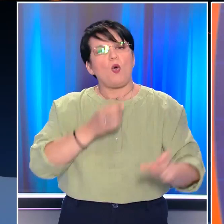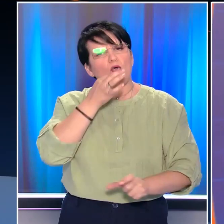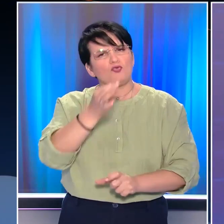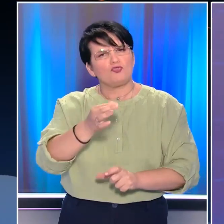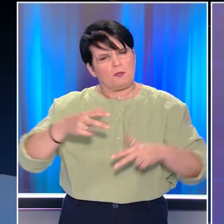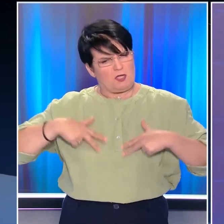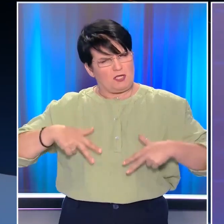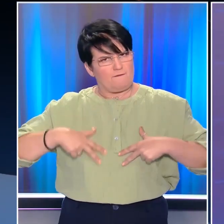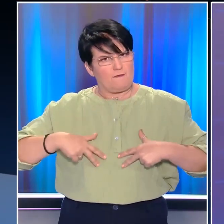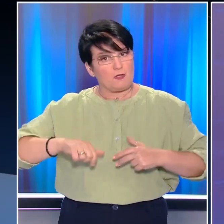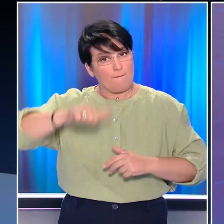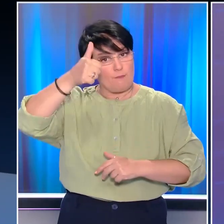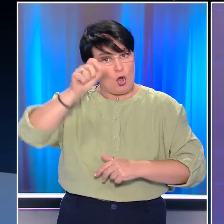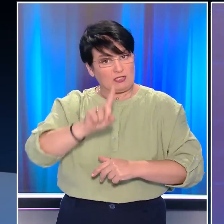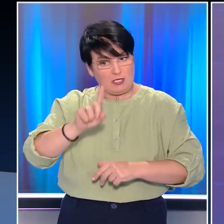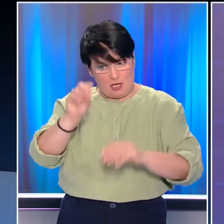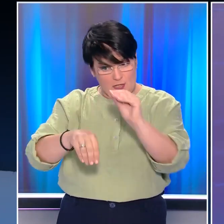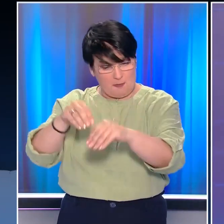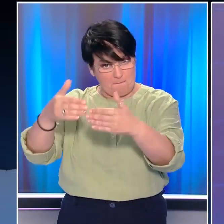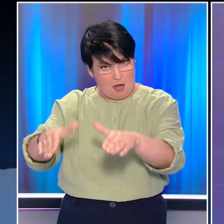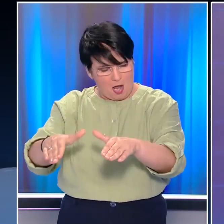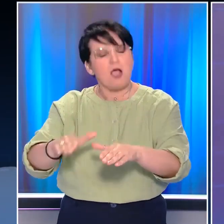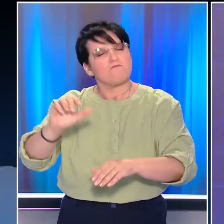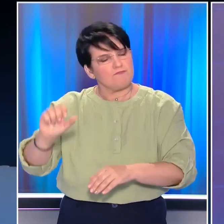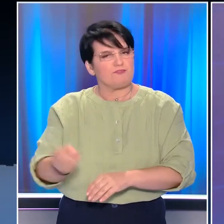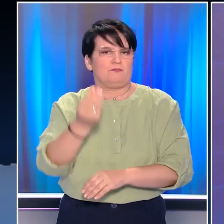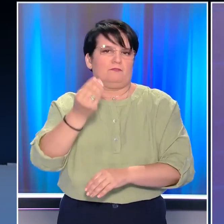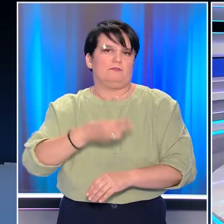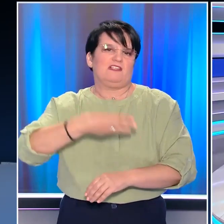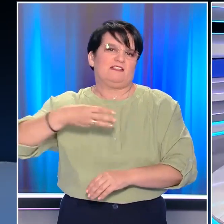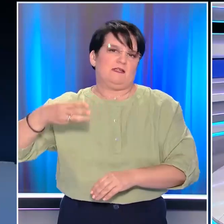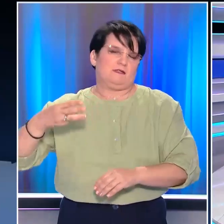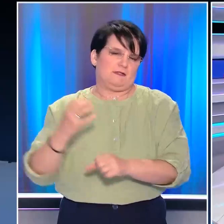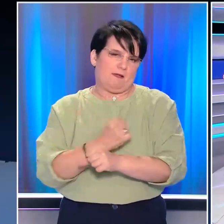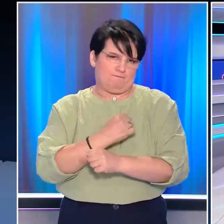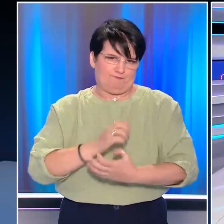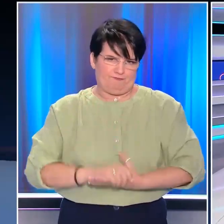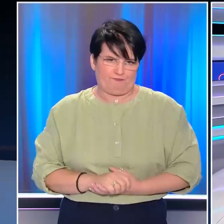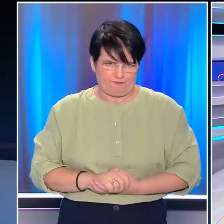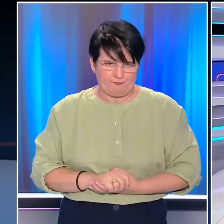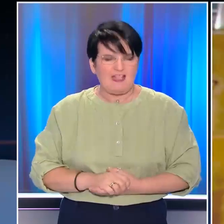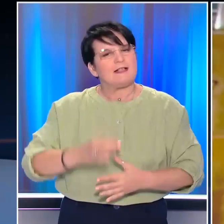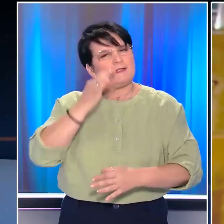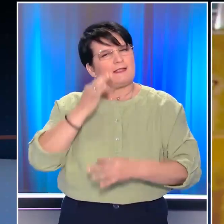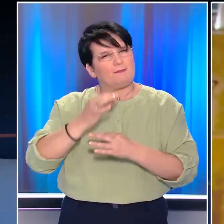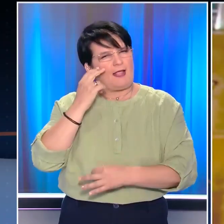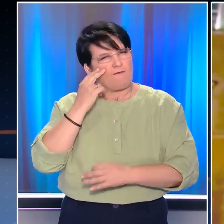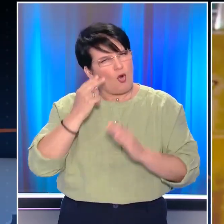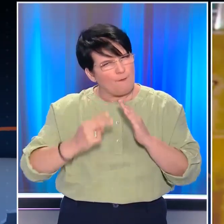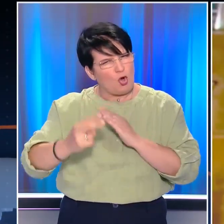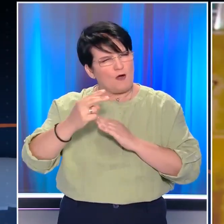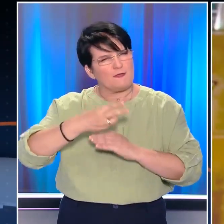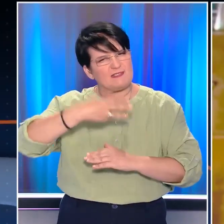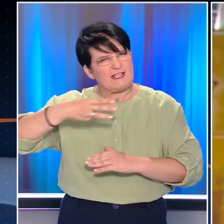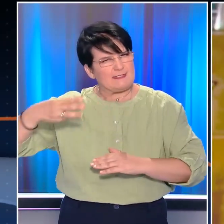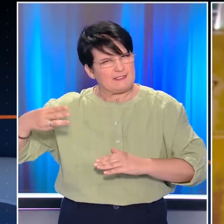επιτευχθεί κυβέρνηση από την πρώτη Κυριακή με το ΣΥΡΙΖΑ πρώτο κόμμα. Εκλογές το Σεπτέμβριο, βλέπει ο Αλέξης Τσίπρας, εκτιμώντας ότι